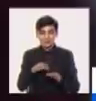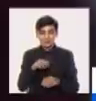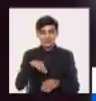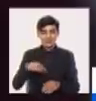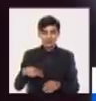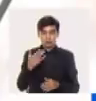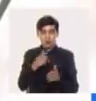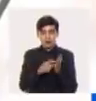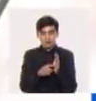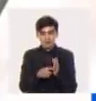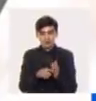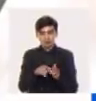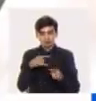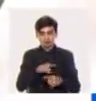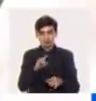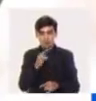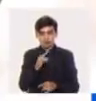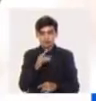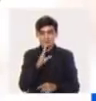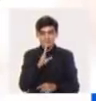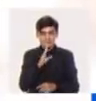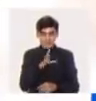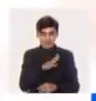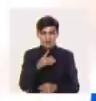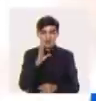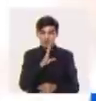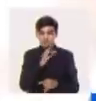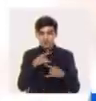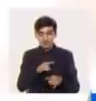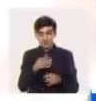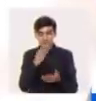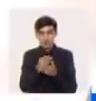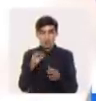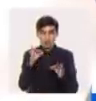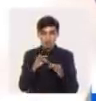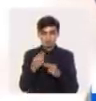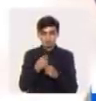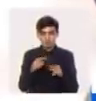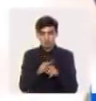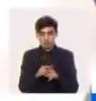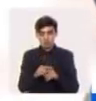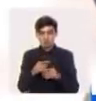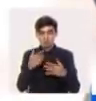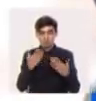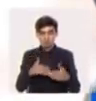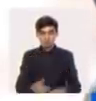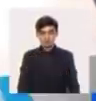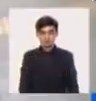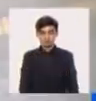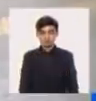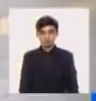кабинетінде дүниеге қыз бала келді. Айта кетейік, жаңа босанған әйел өзіне қажетті қызметті де алып үлгеріпті.